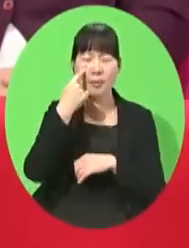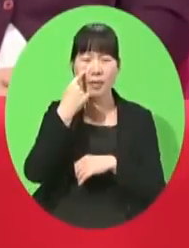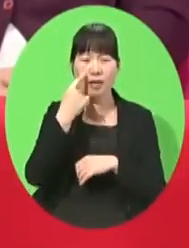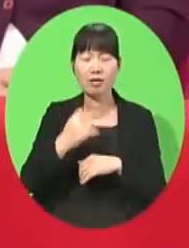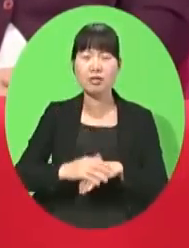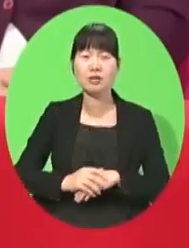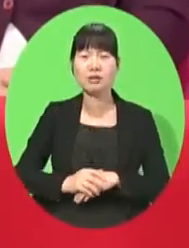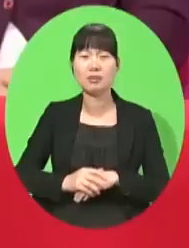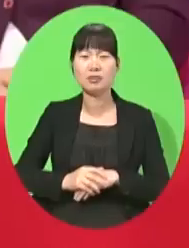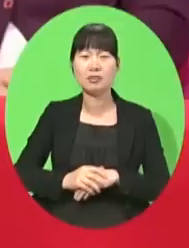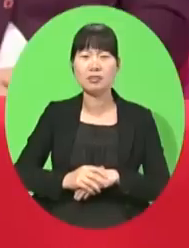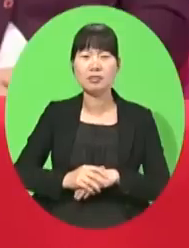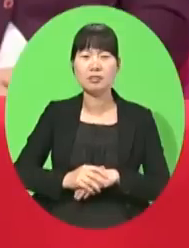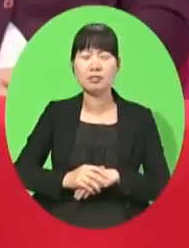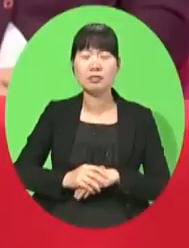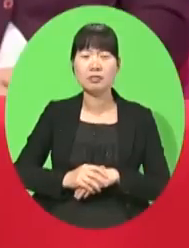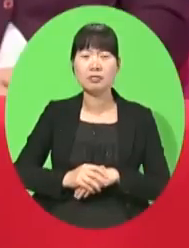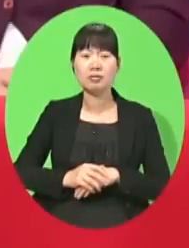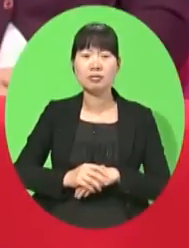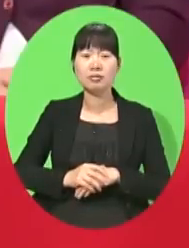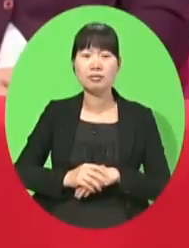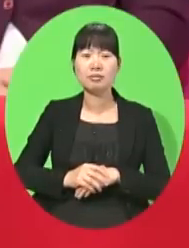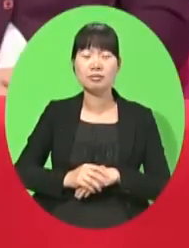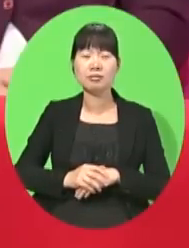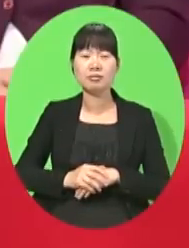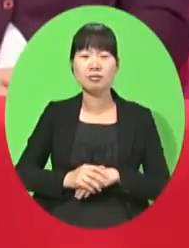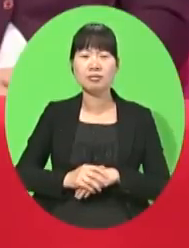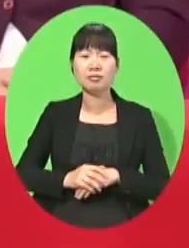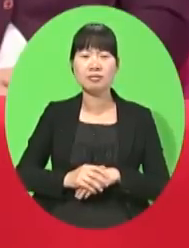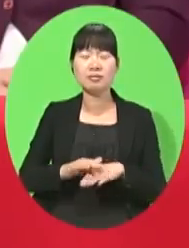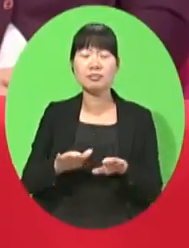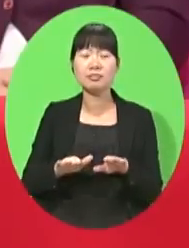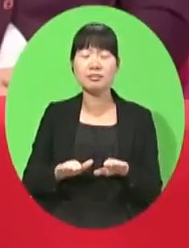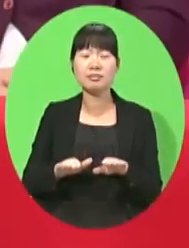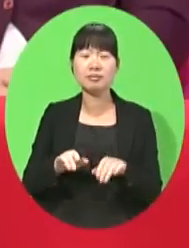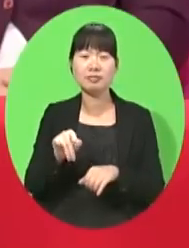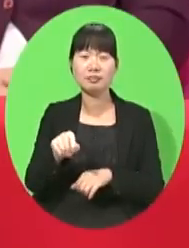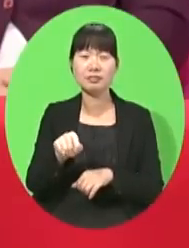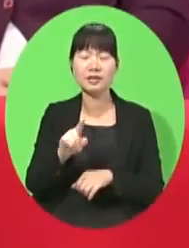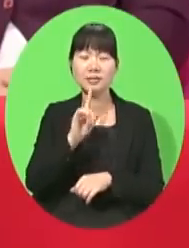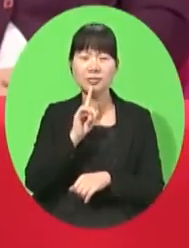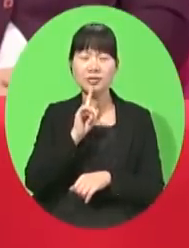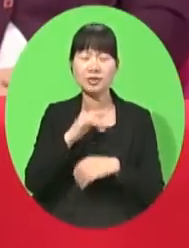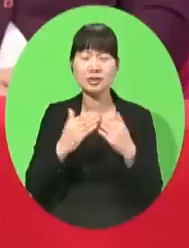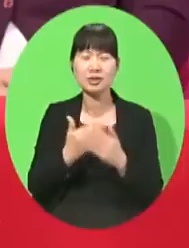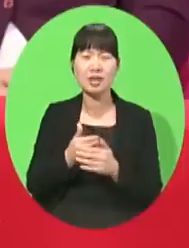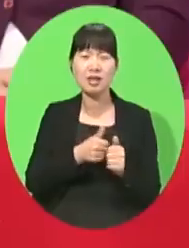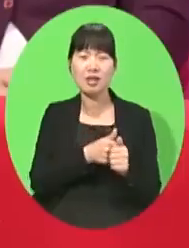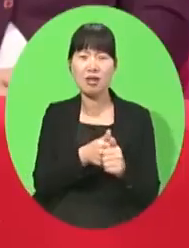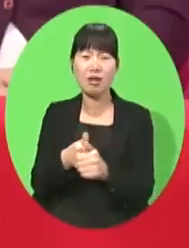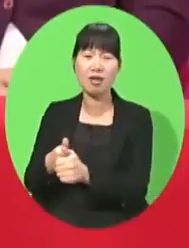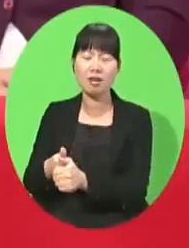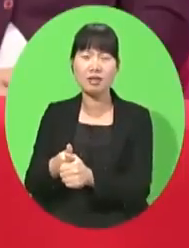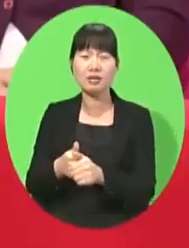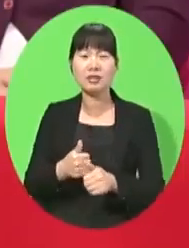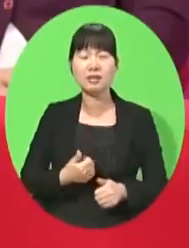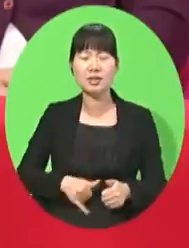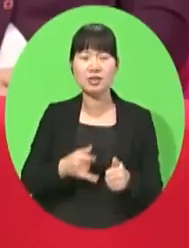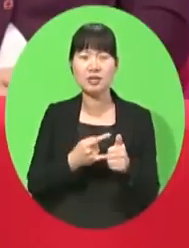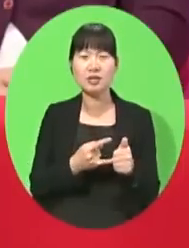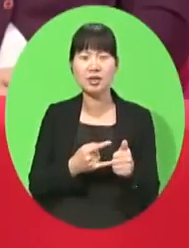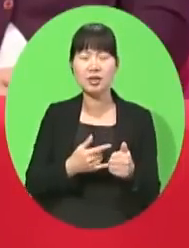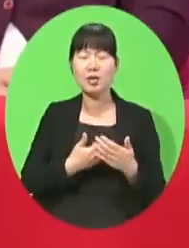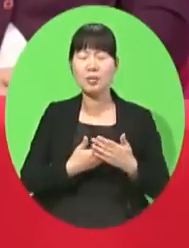많이 하시고 그렇게 말씀하시는데 사실은 그런 말씀을 다 쫓다가는 아이한테